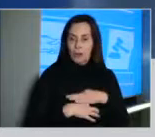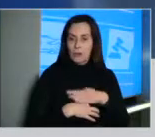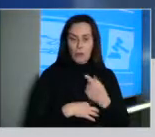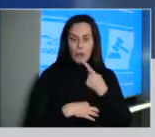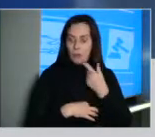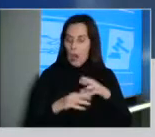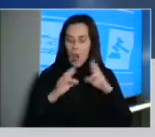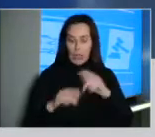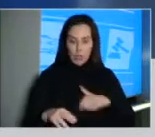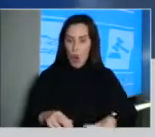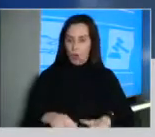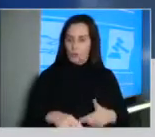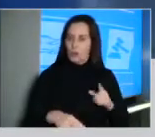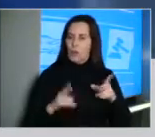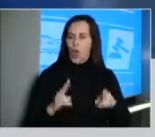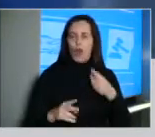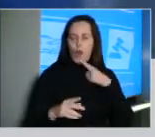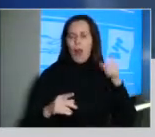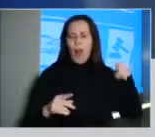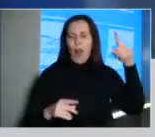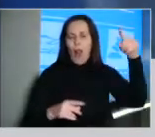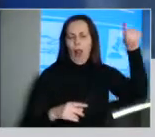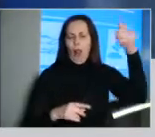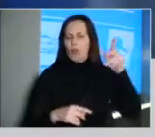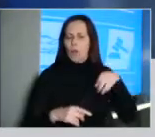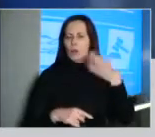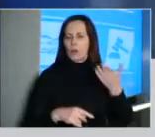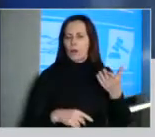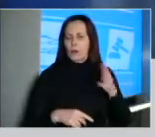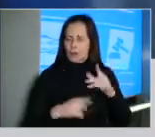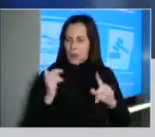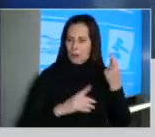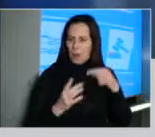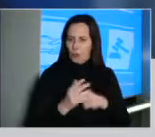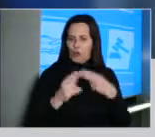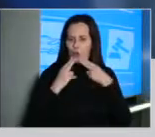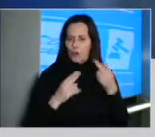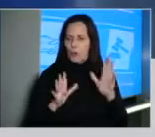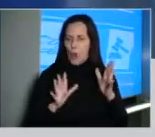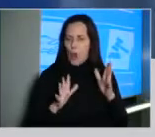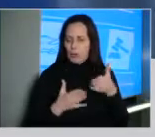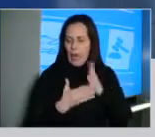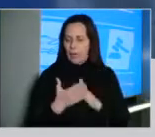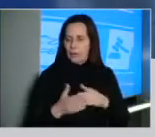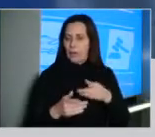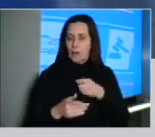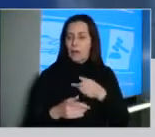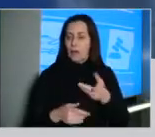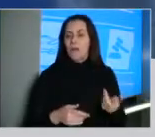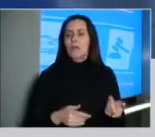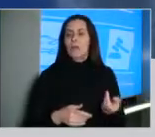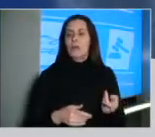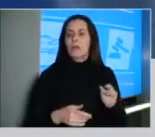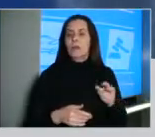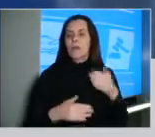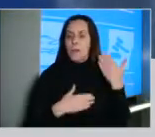דיברת על הרשויות המקומיות, והם יכולים למרוח את זה, יכולים לתת פתאום גם זה קורה, תשובה שהיא מאוד מאוד חלקית ומכריחים אותך עוד פעם,